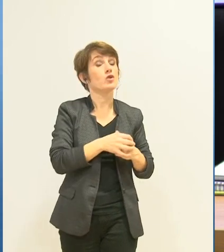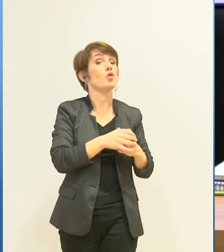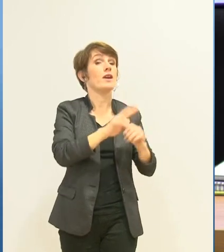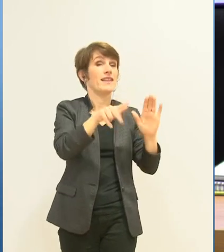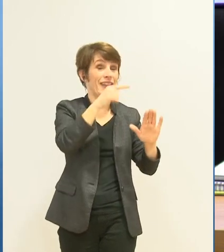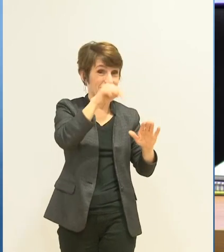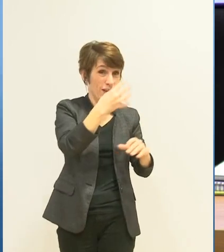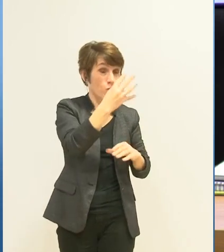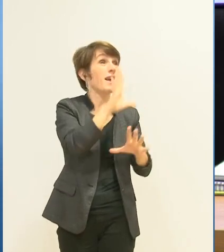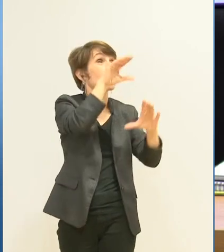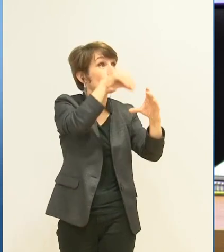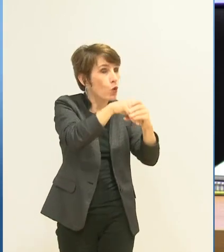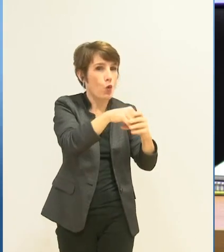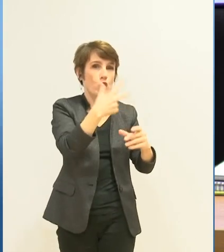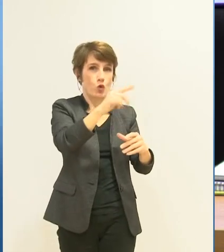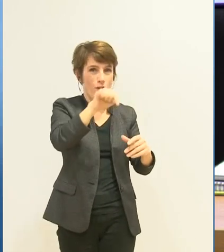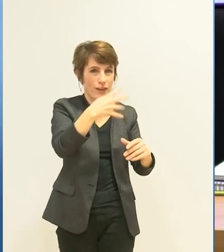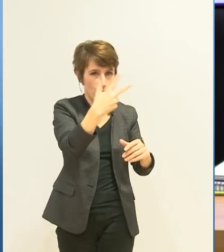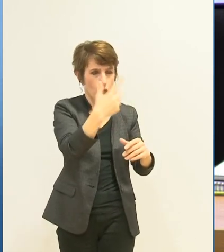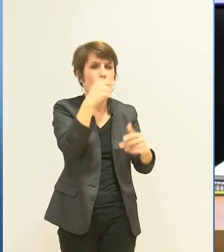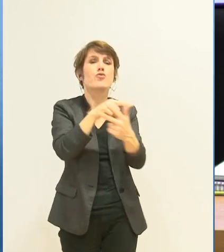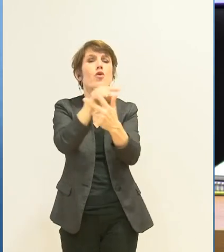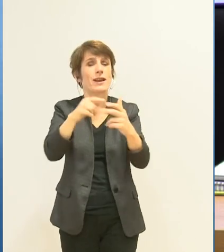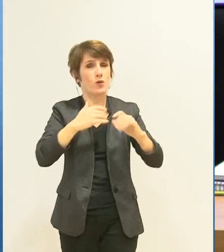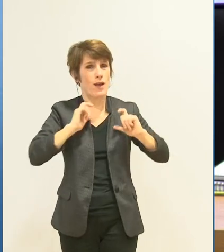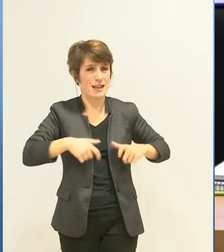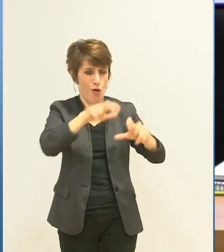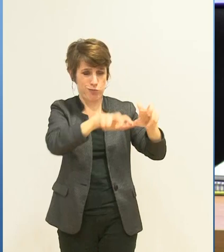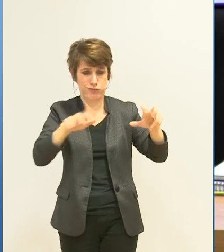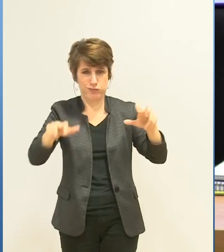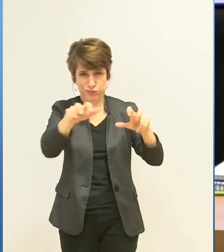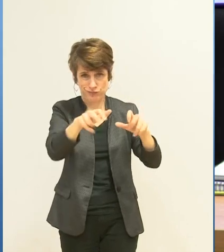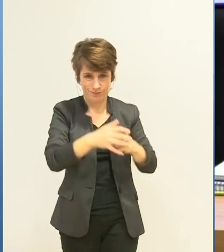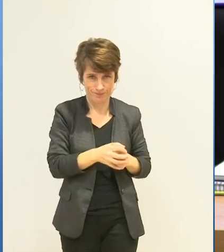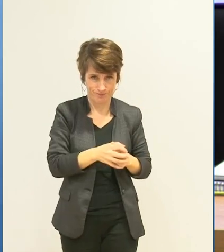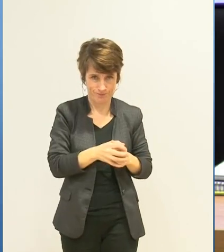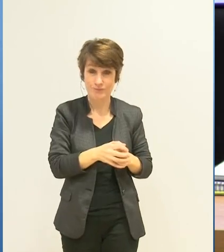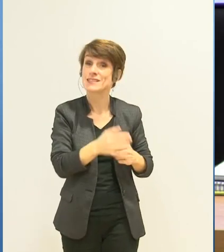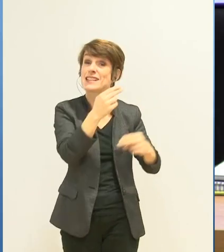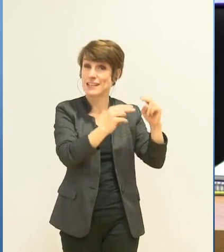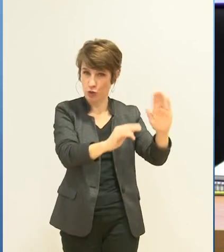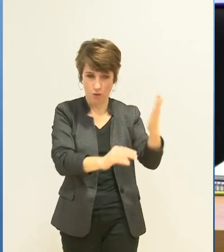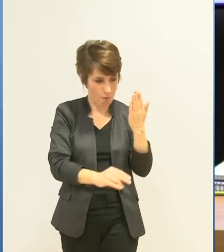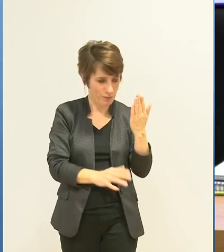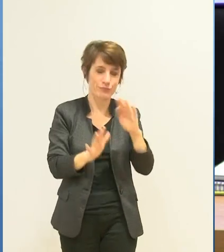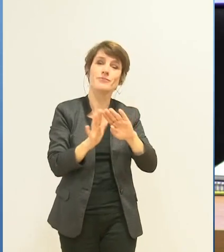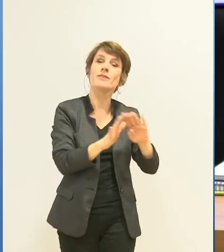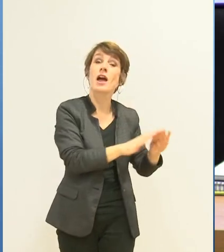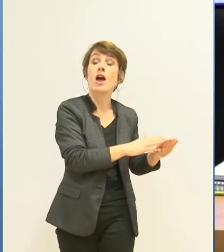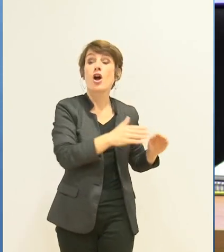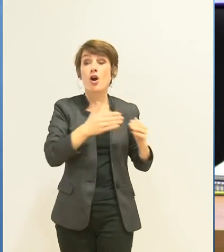3,3 pour les étoiles châtain en plaine en perd pas le b aujourd'hui vous mettez au vote